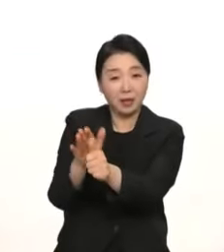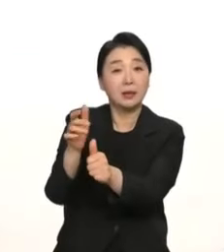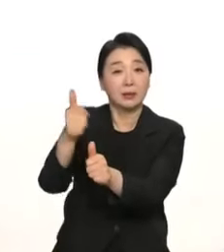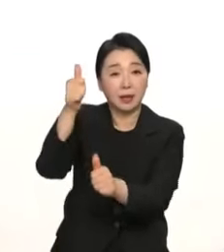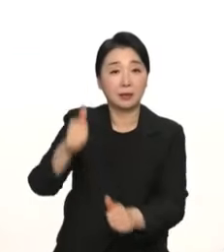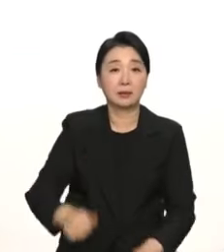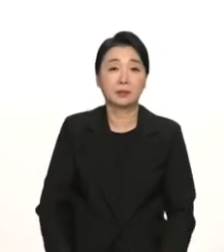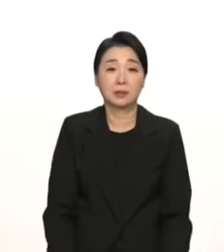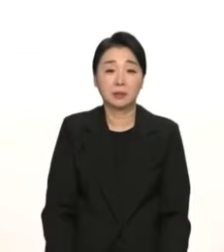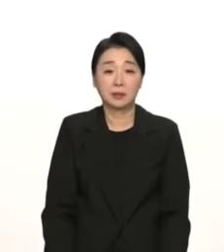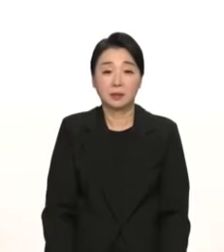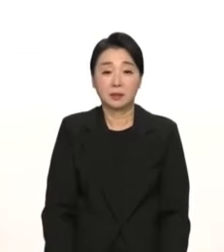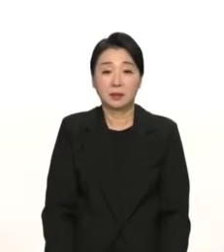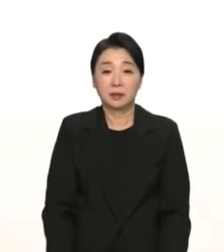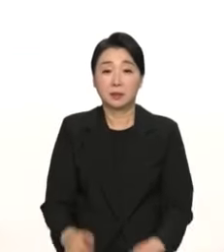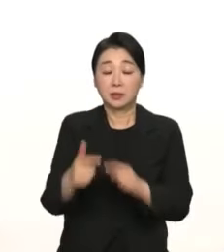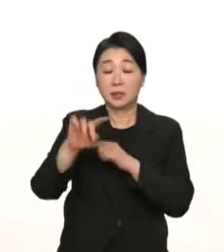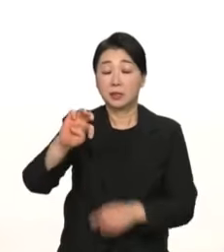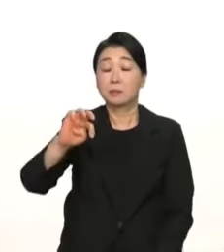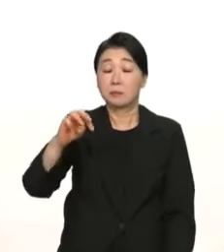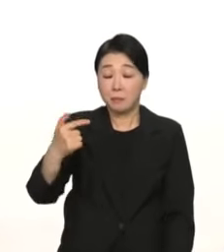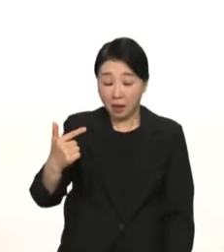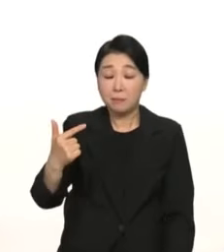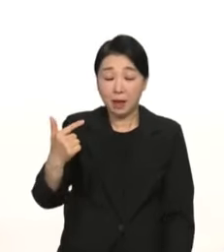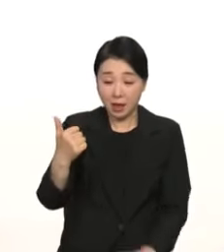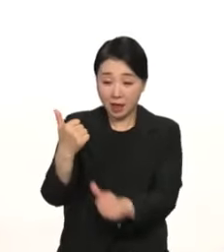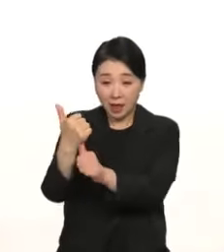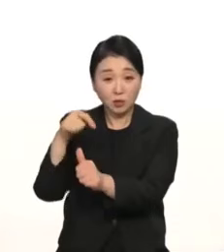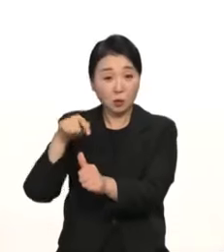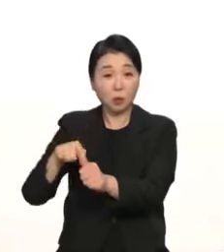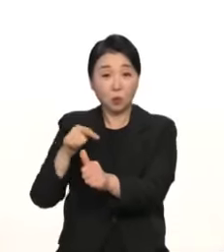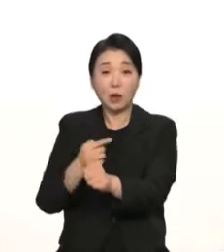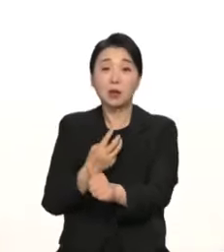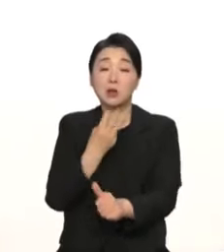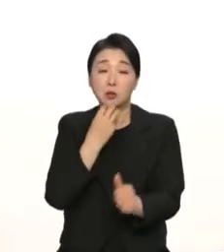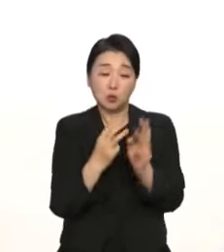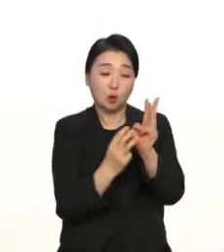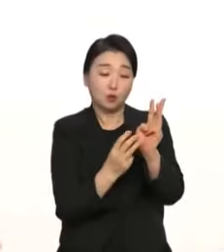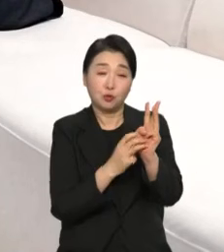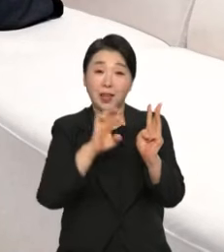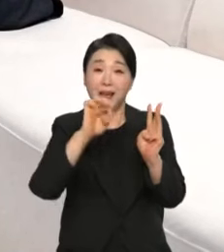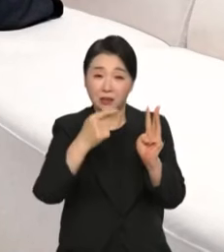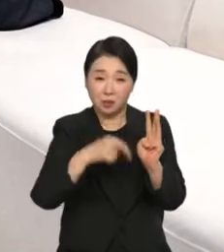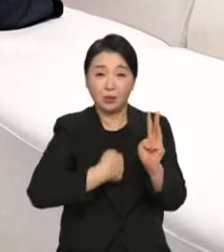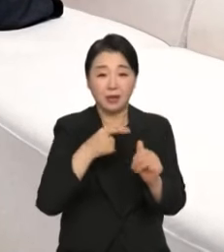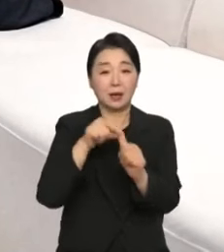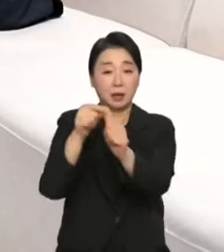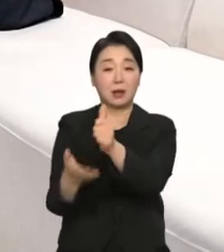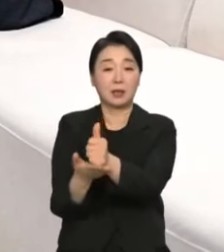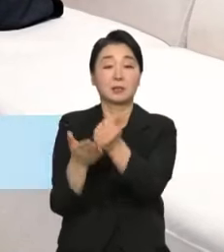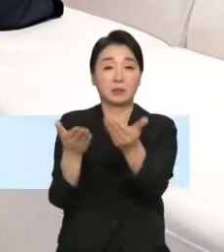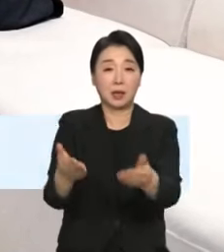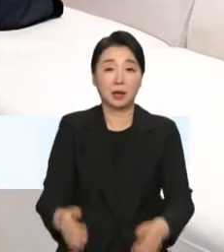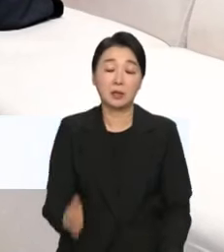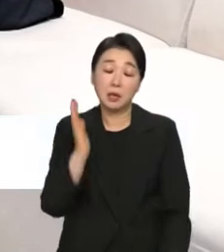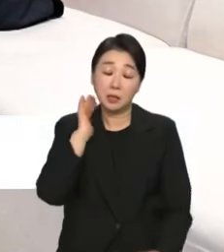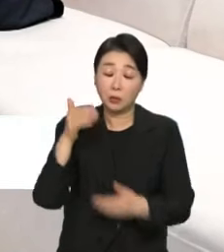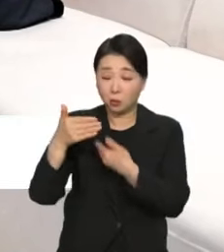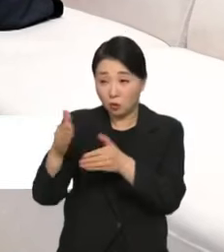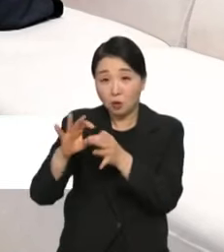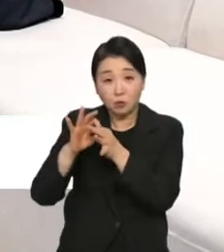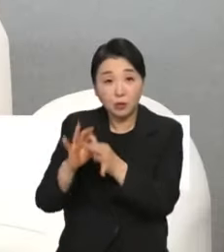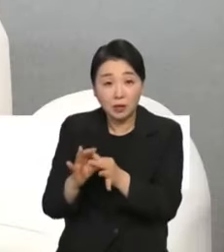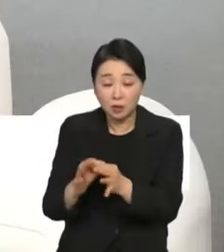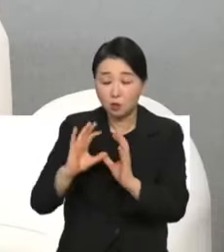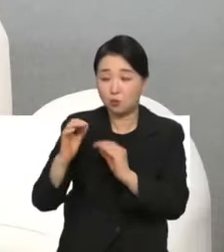이승환 전 대통령실 행정관도 서울 중랑 을에 단수 공천됐다 대통령실 출신으로 국민의 힘